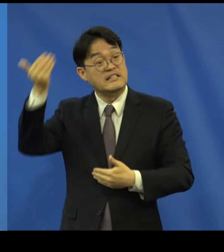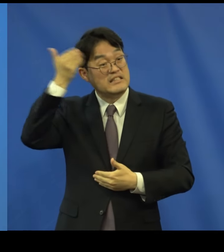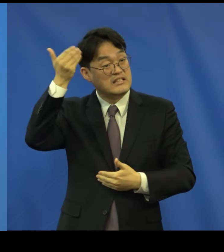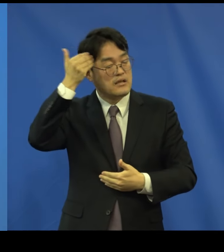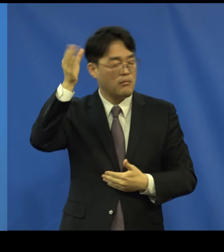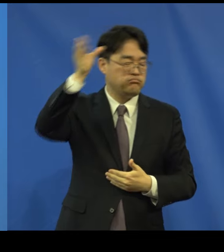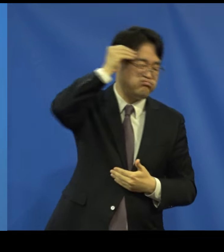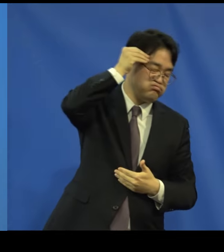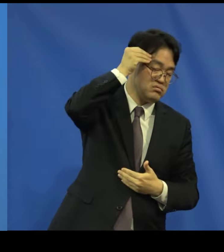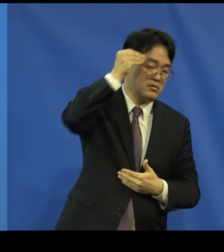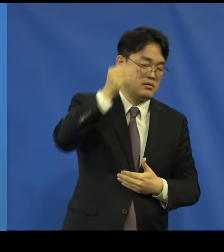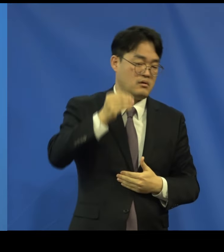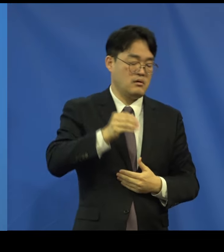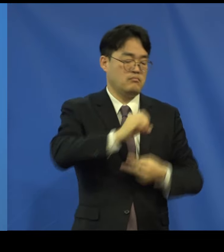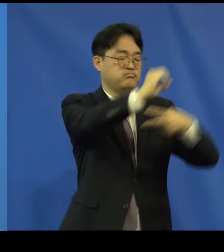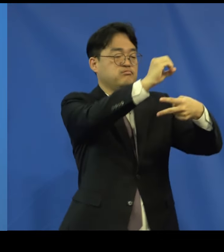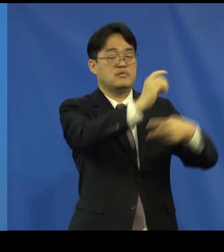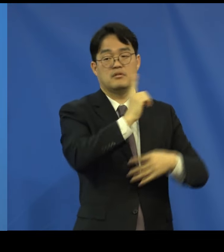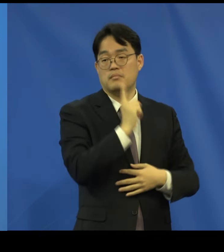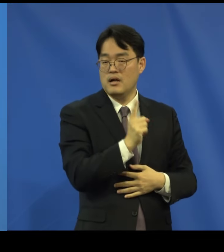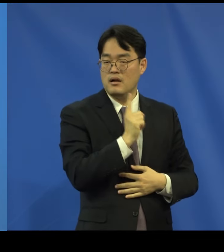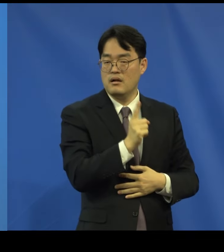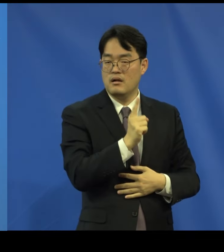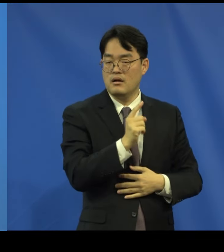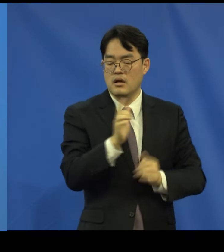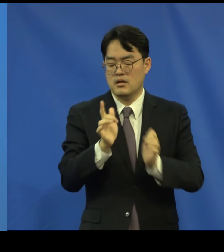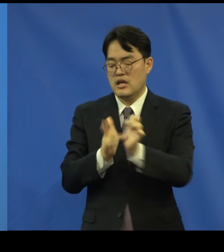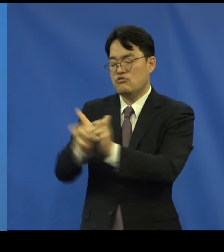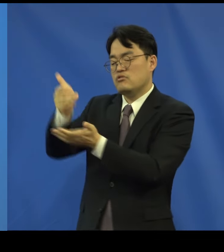없습니다. 예수 안에 생명이 있다는 것.